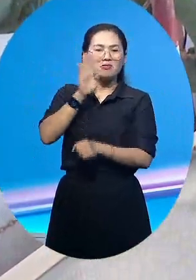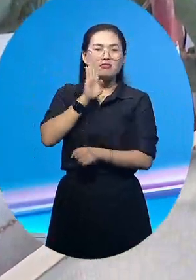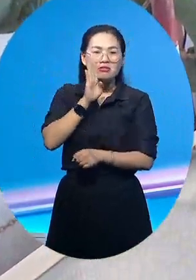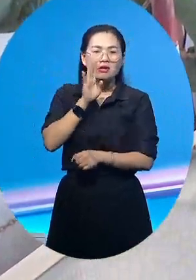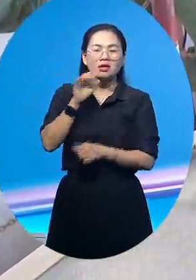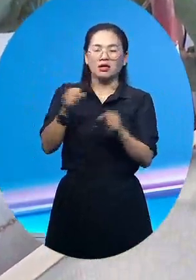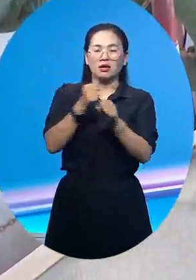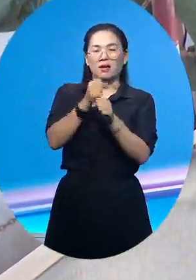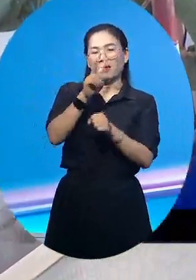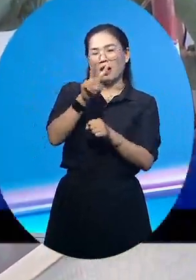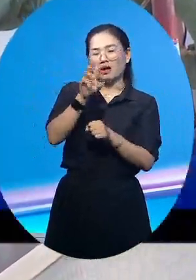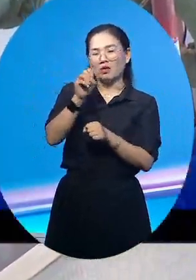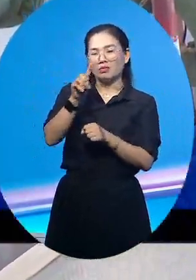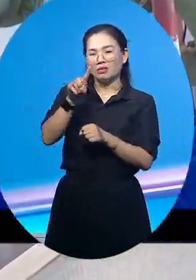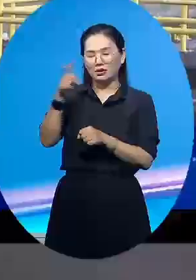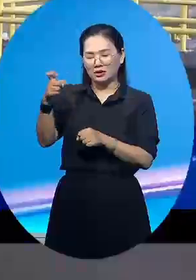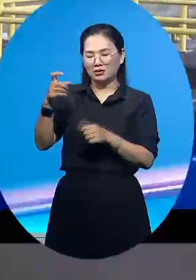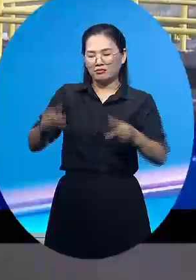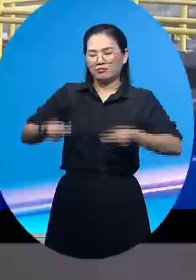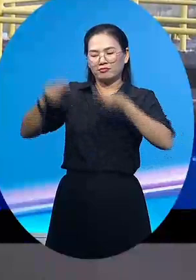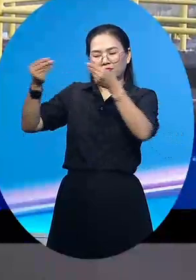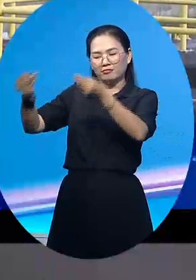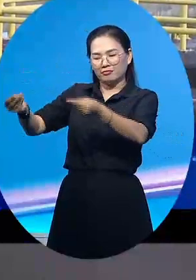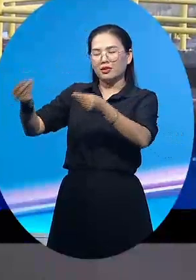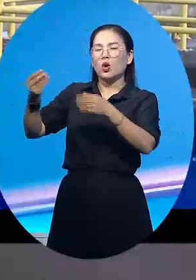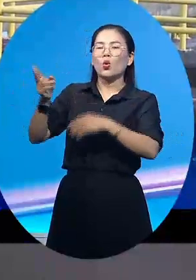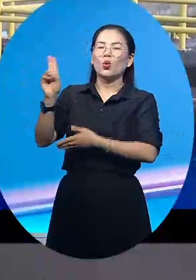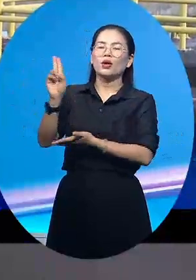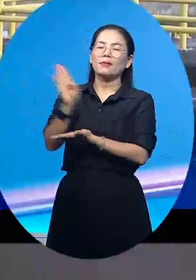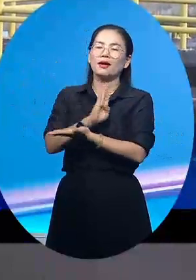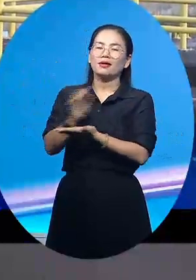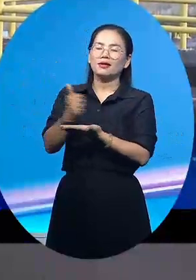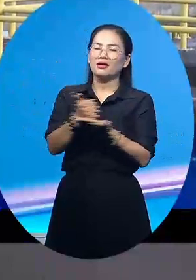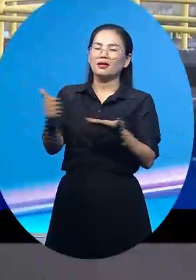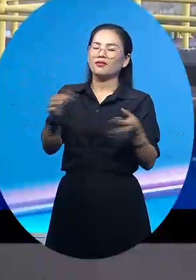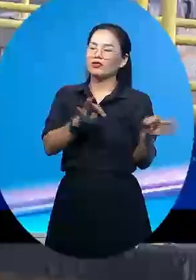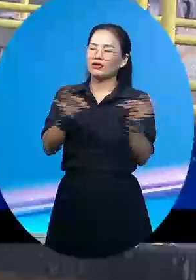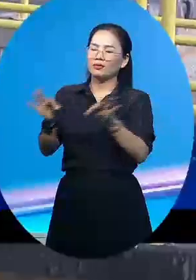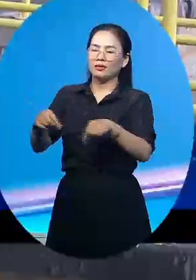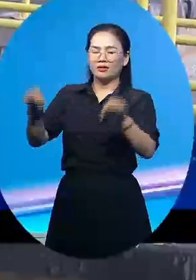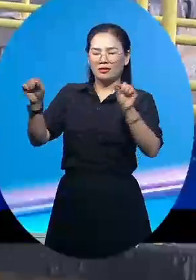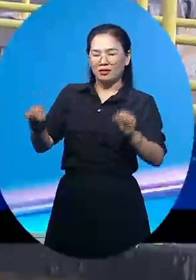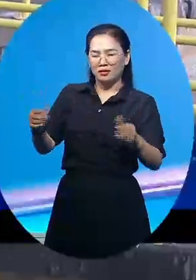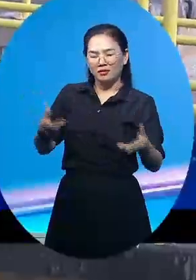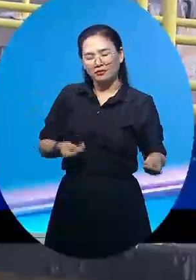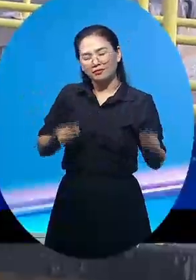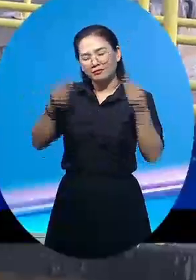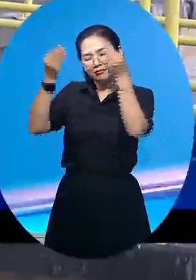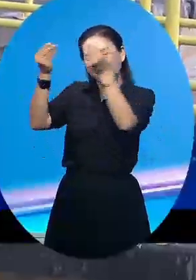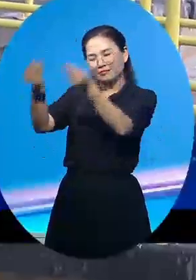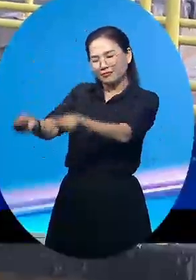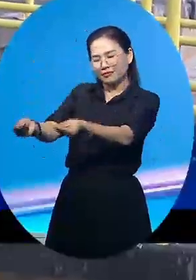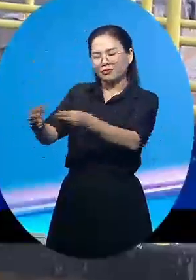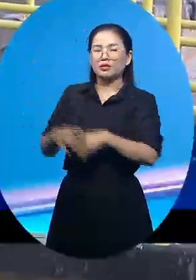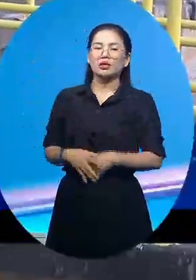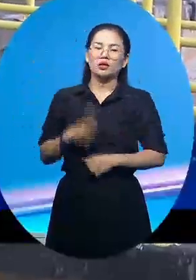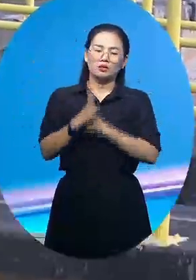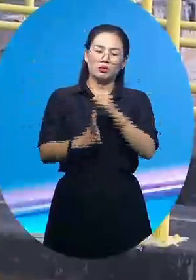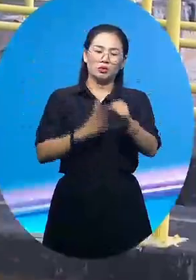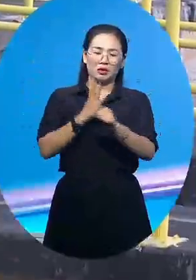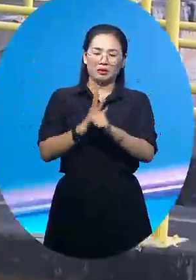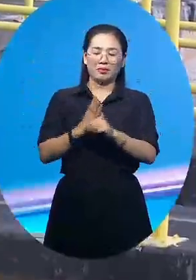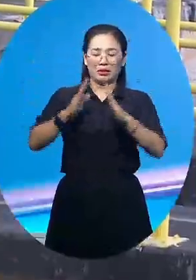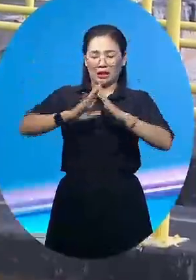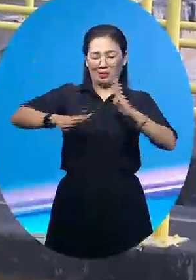nhà máy nước bình an được giao cho ủy ban nhân dân thành phố Hồ Chí Minh theo đúng nội dung ký kết trong hợp đồng bot thế nhưng sau 4 năm bàn giao